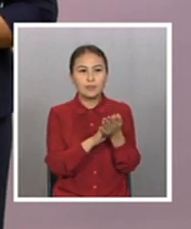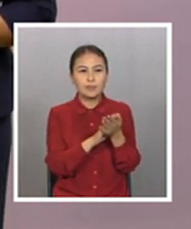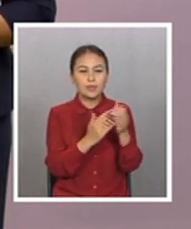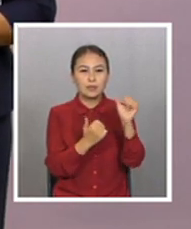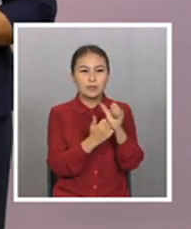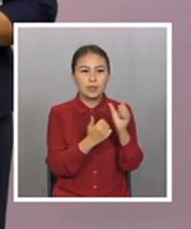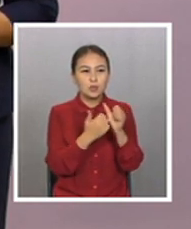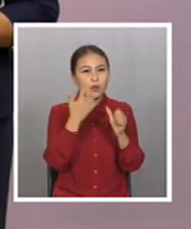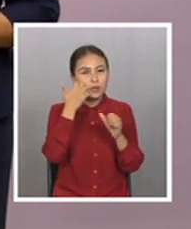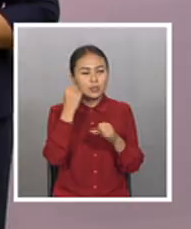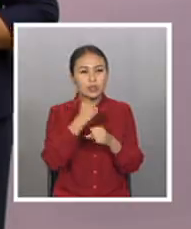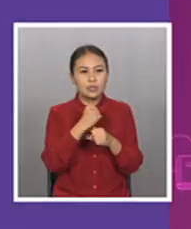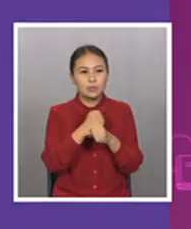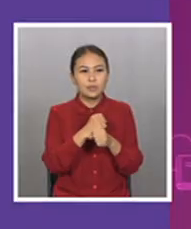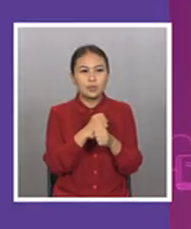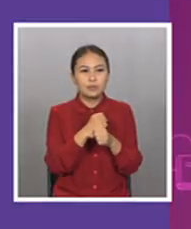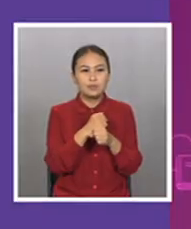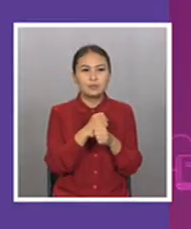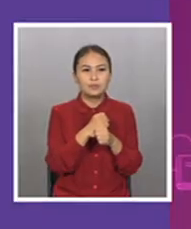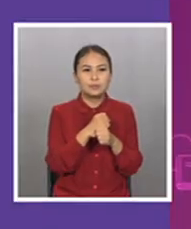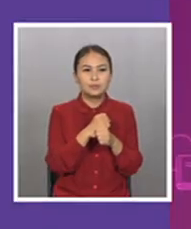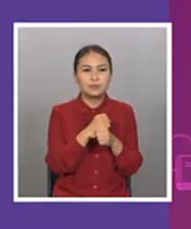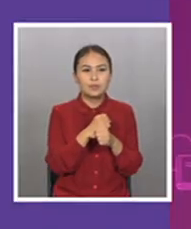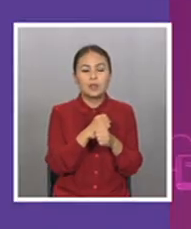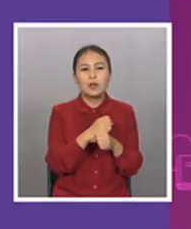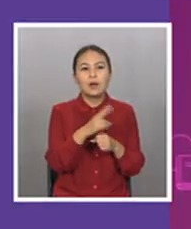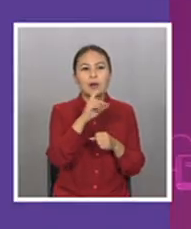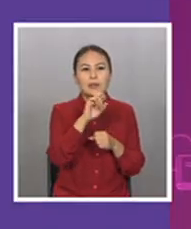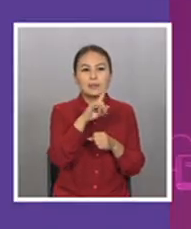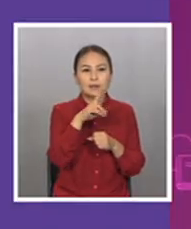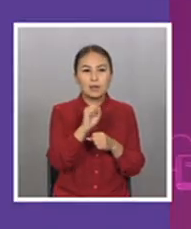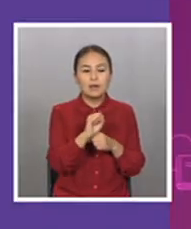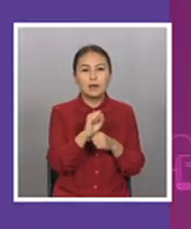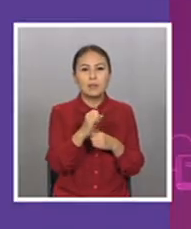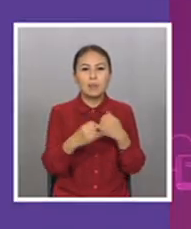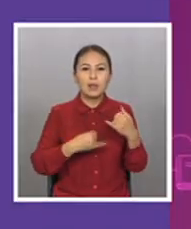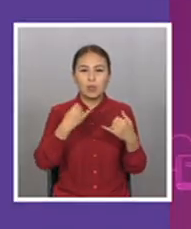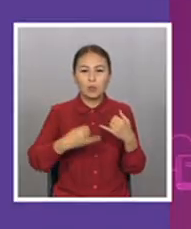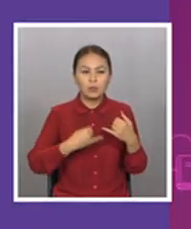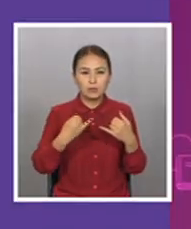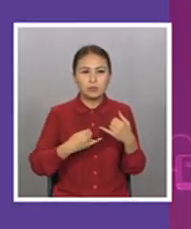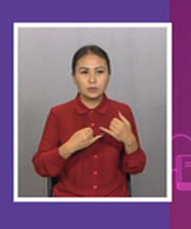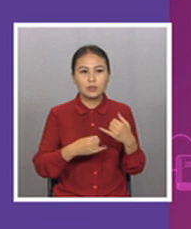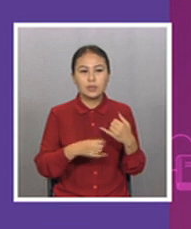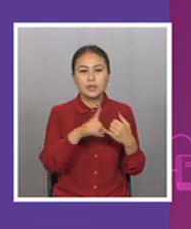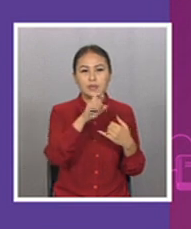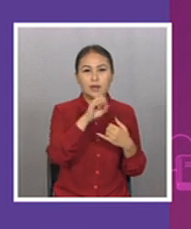тіркесуі арқылы жасалған екен. Қазыққа байлаулы. Зат есім